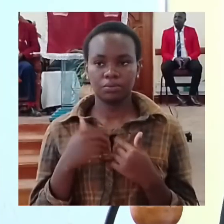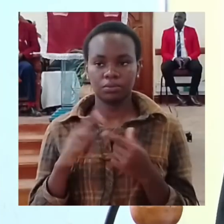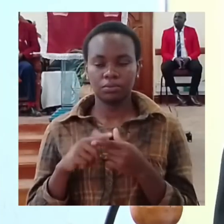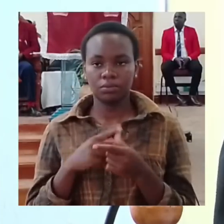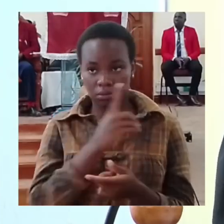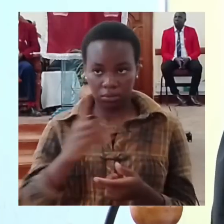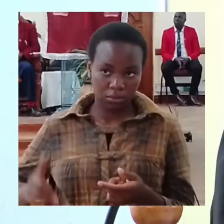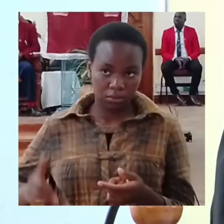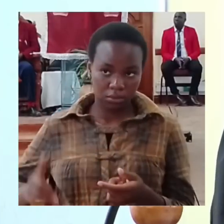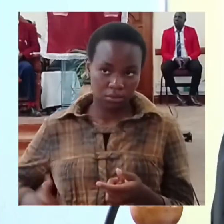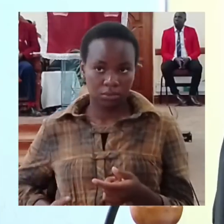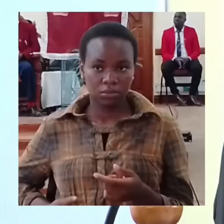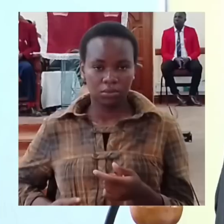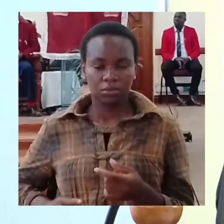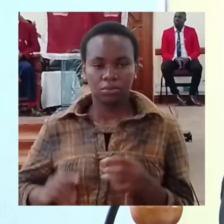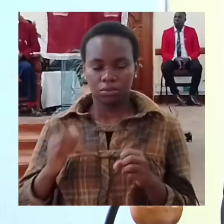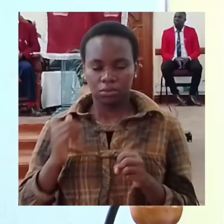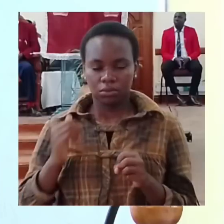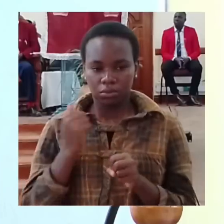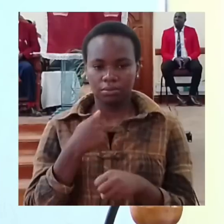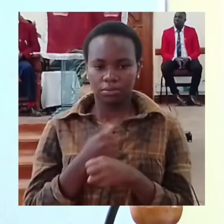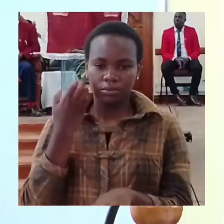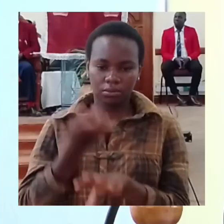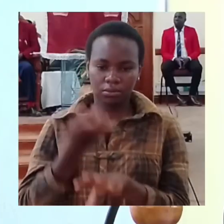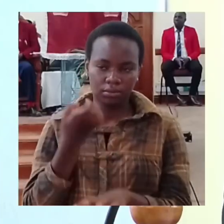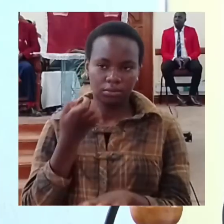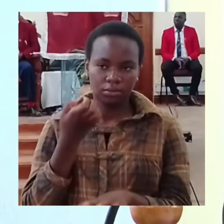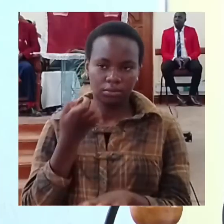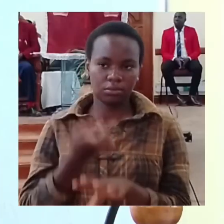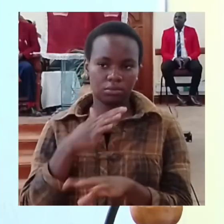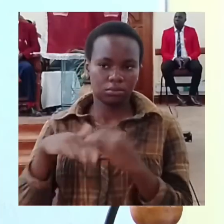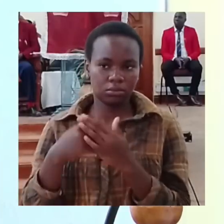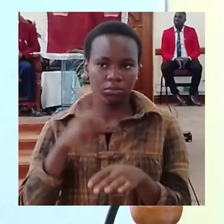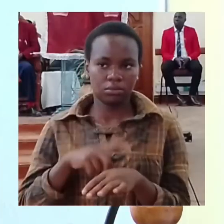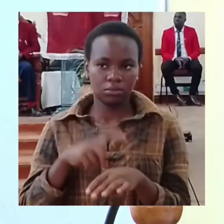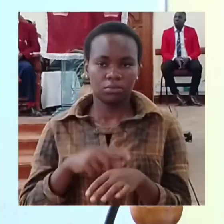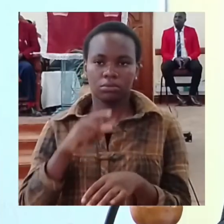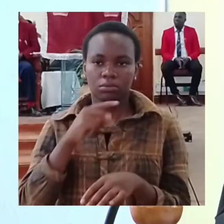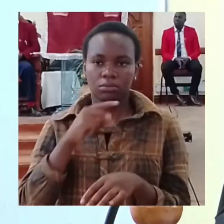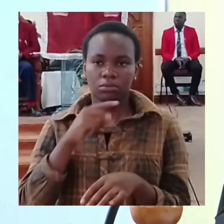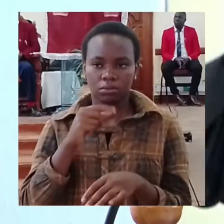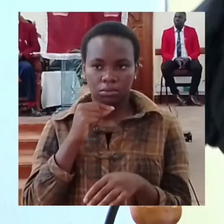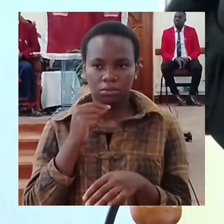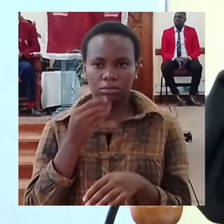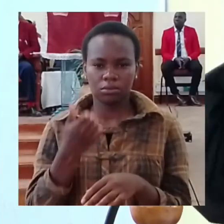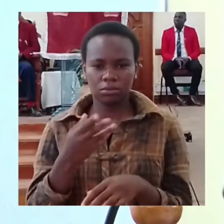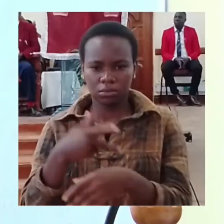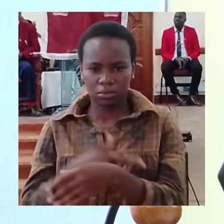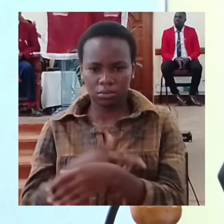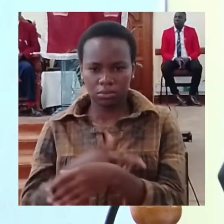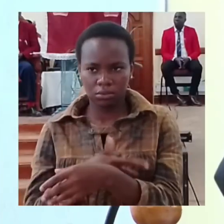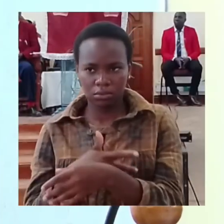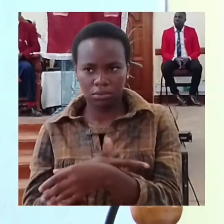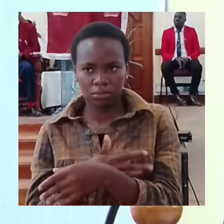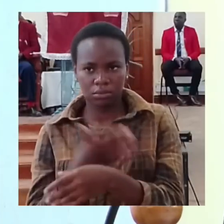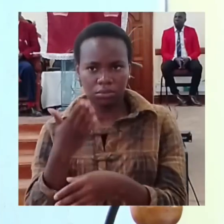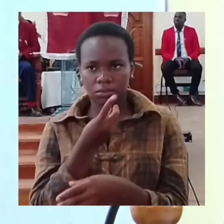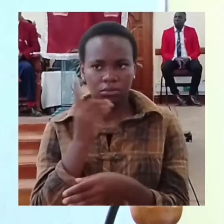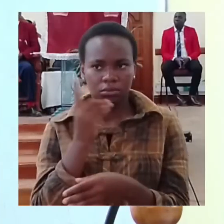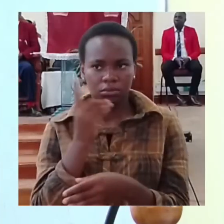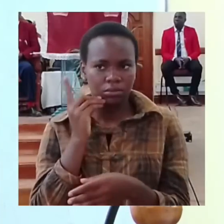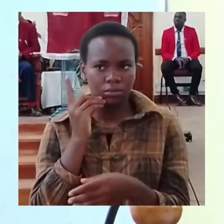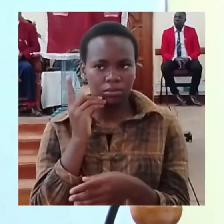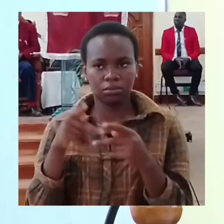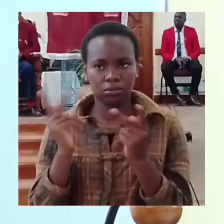Daudi arĩ hustler kũrĩ hustlers. Tondũ arĩ kamũrĩithi ka ng'ondu na kũu, ona ithe ndaririkanaga atĩ nĩ